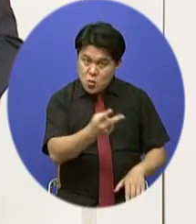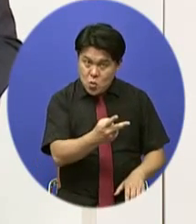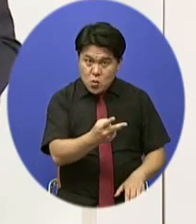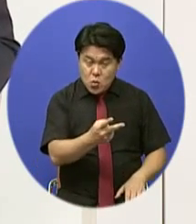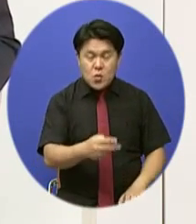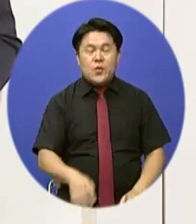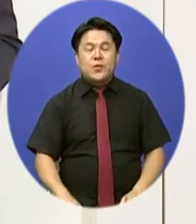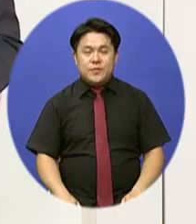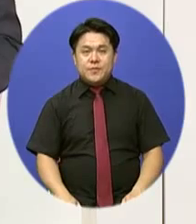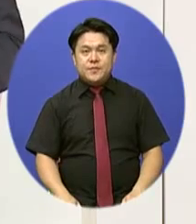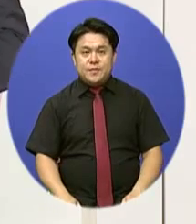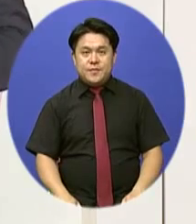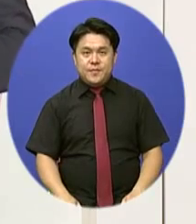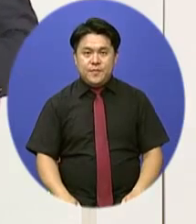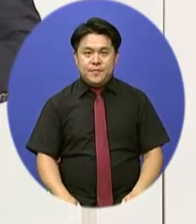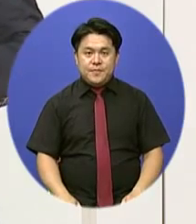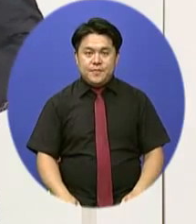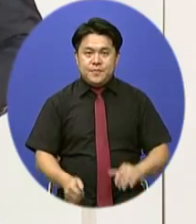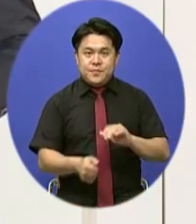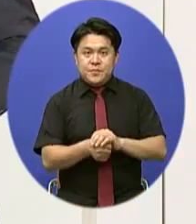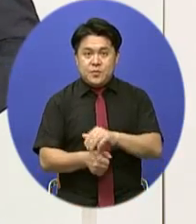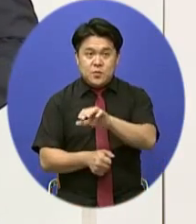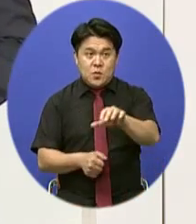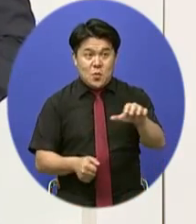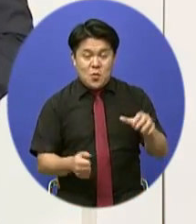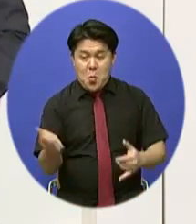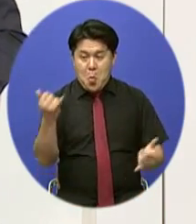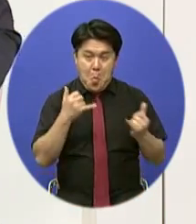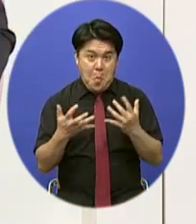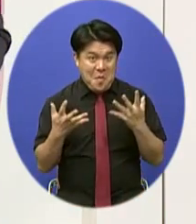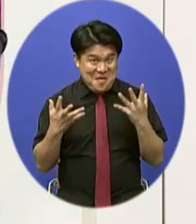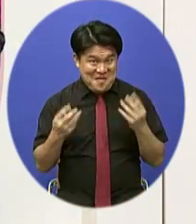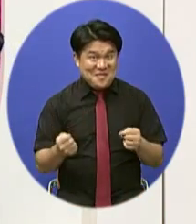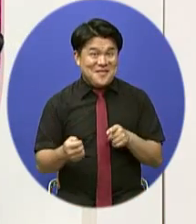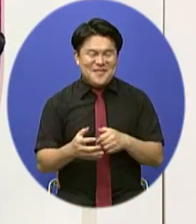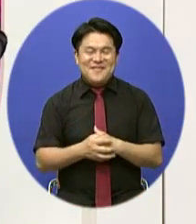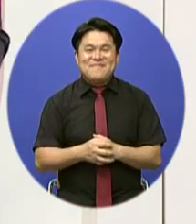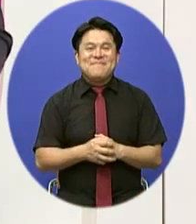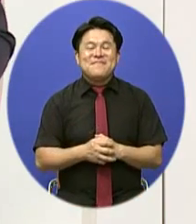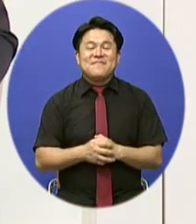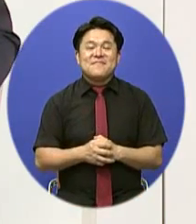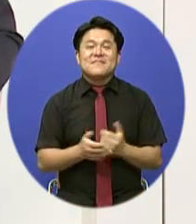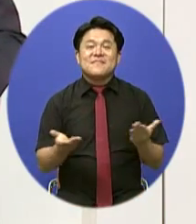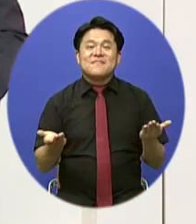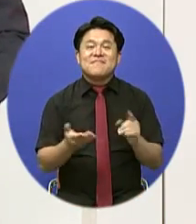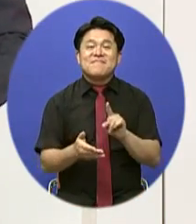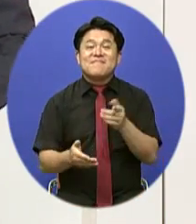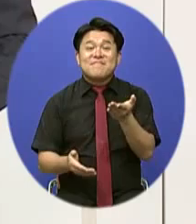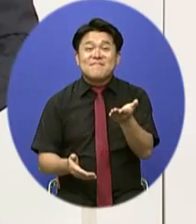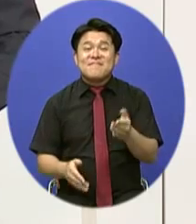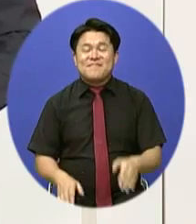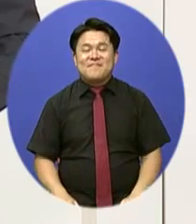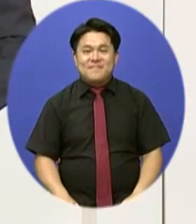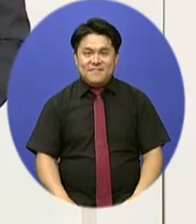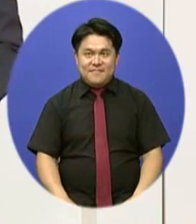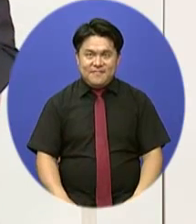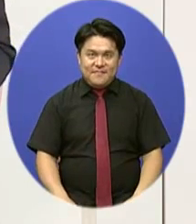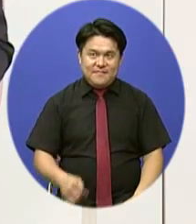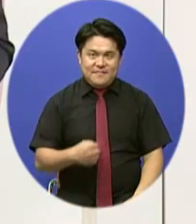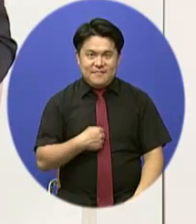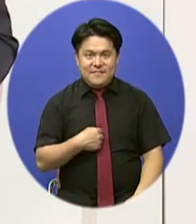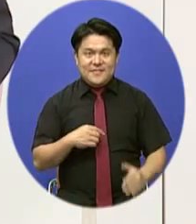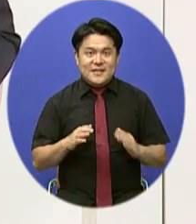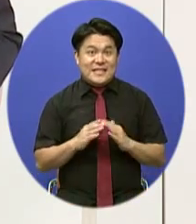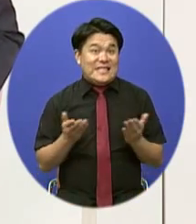오셨네요. 네. 오늘 네. 경주 쪽에 실적이 좋습니다. 그러게요. 네. 네, 경주에서 어떤 일 하고 계세요? 아이,